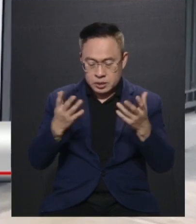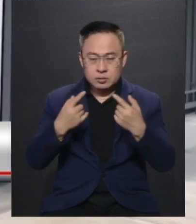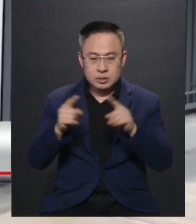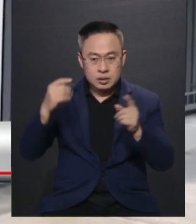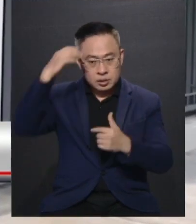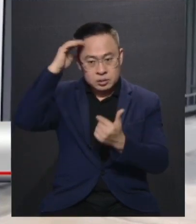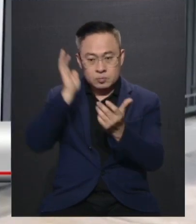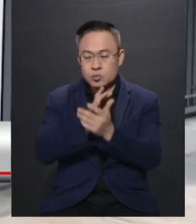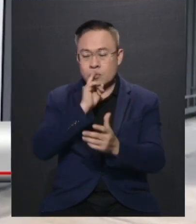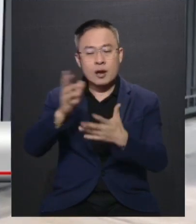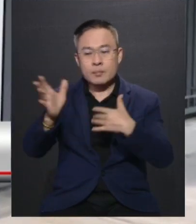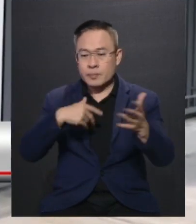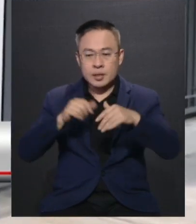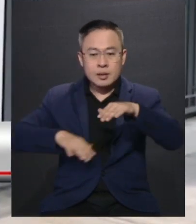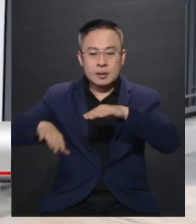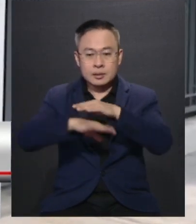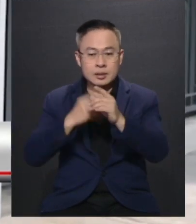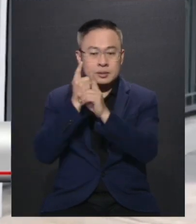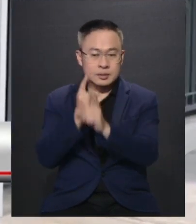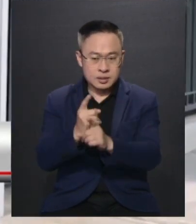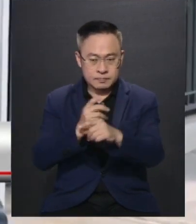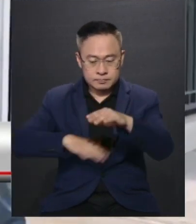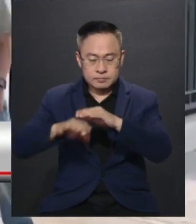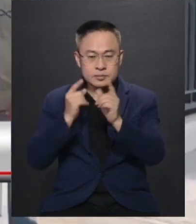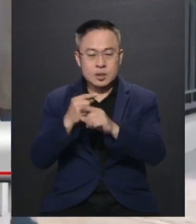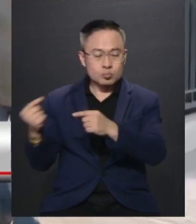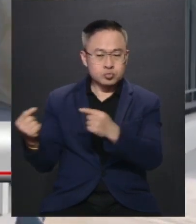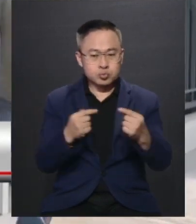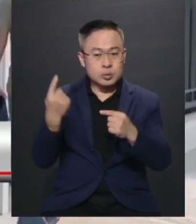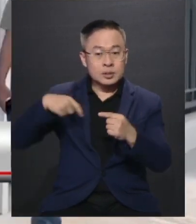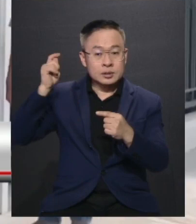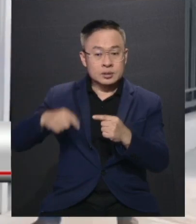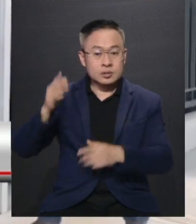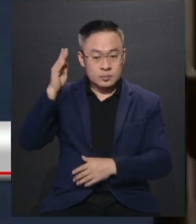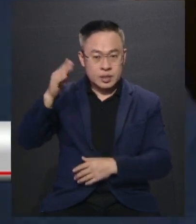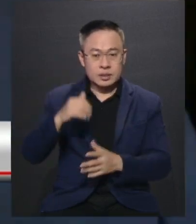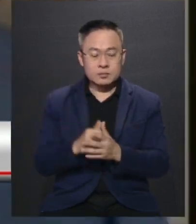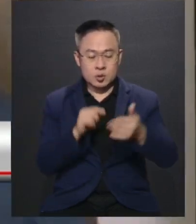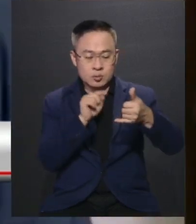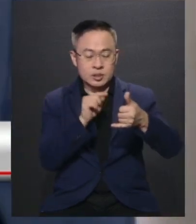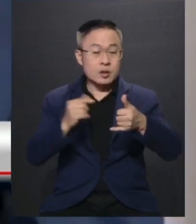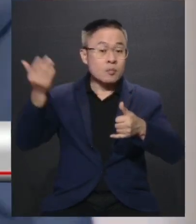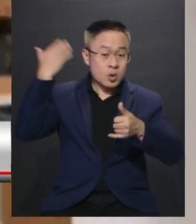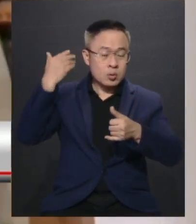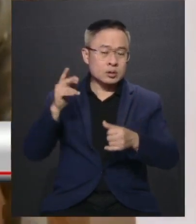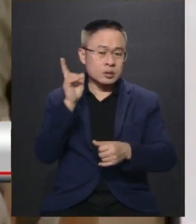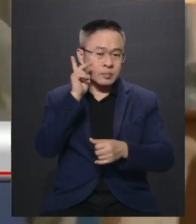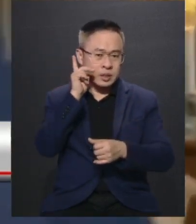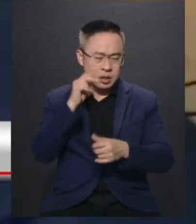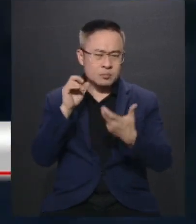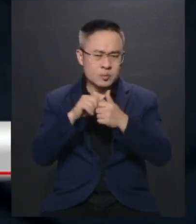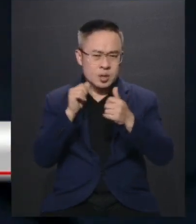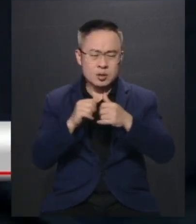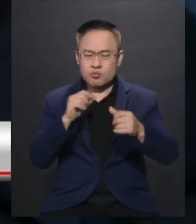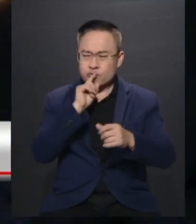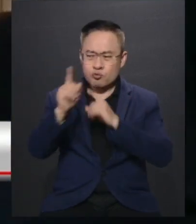ครับแล้วเดี๋ยวก็ต้องดูกันต่อว่าเรื่องราวตรงนี้จะจบลงอย่างไรเพราะว่าก่อนหน้านี้ถ้าจำกันได้ประธานสโมสรคนนี้ก็เคยมีขดงคดีมีเรื่